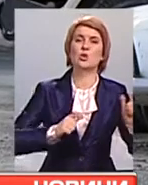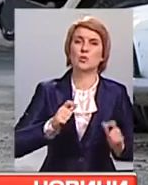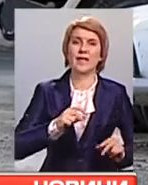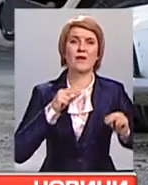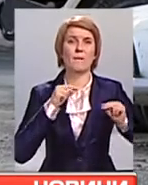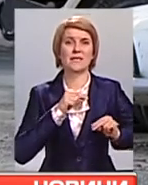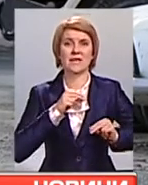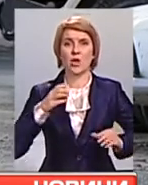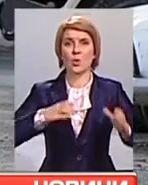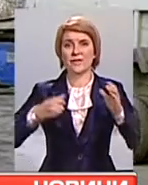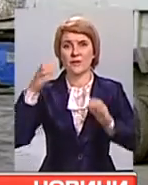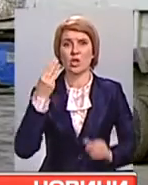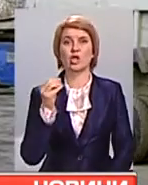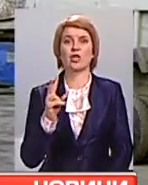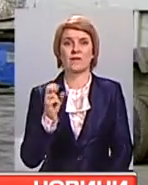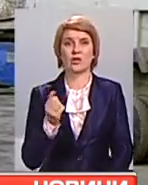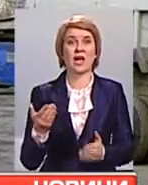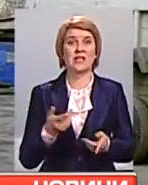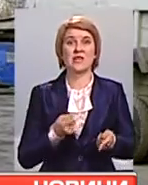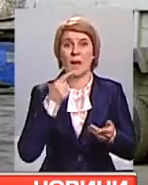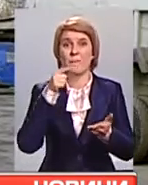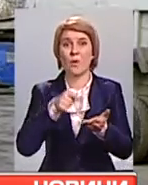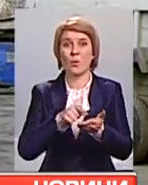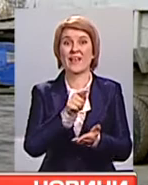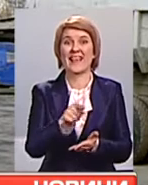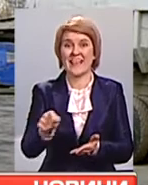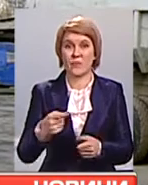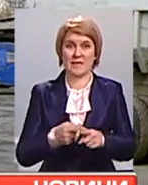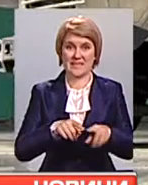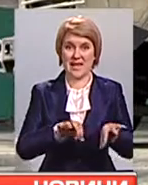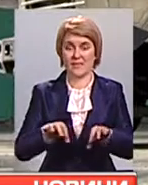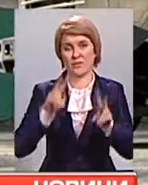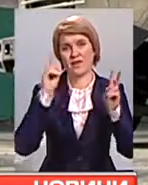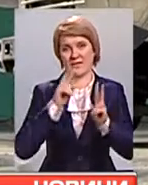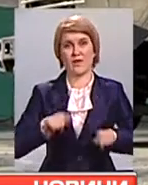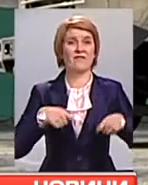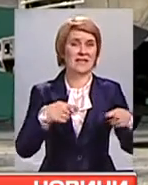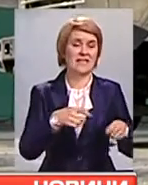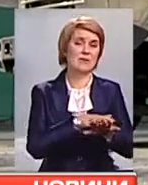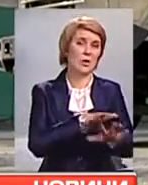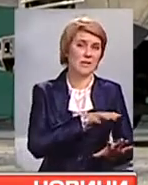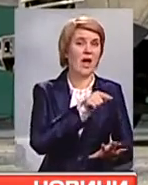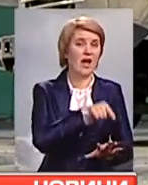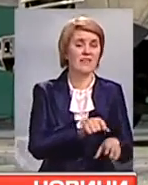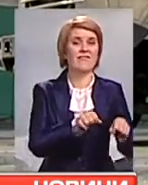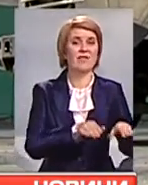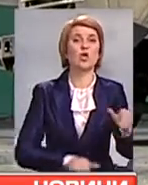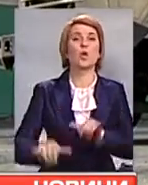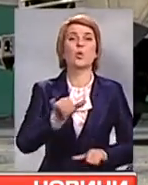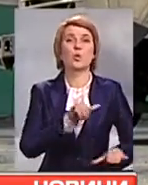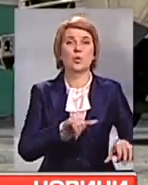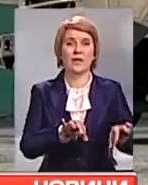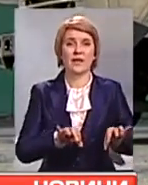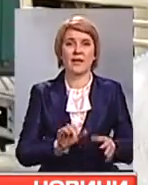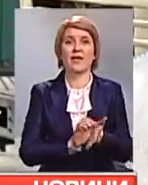університету імені Шевченка. Чи доїдуть до них ці автівки, невідомо. Машини віддали Збройним силам, а там вже будуть вирішувати, куди саме їх